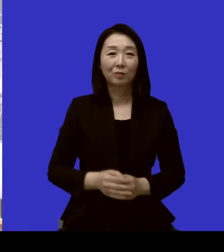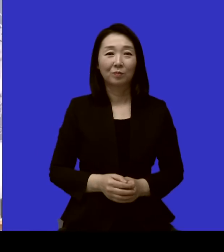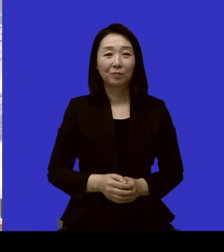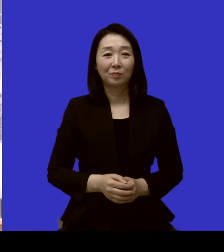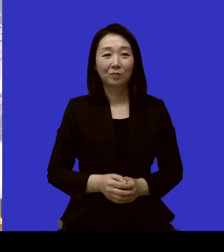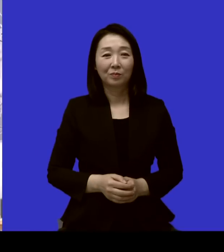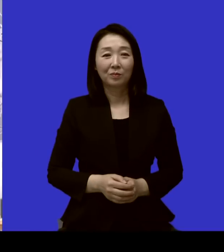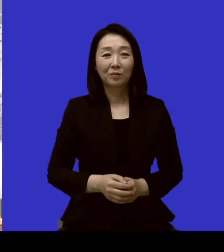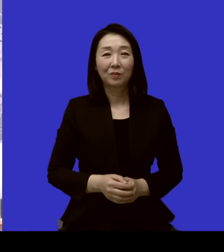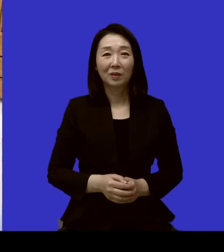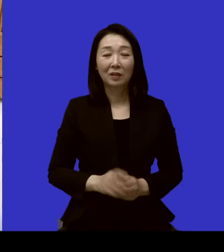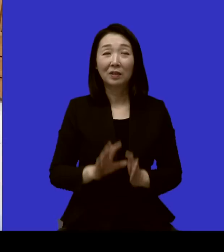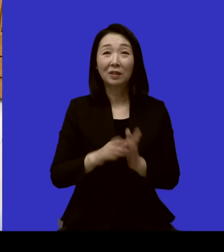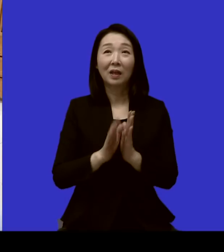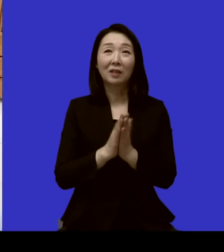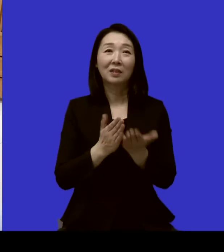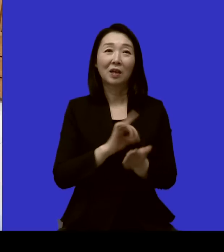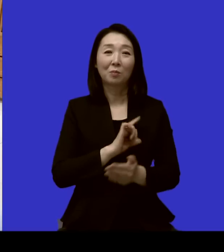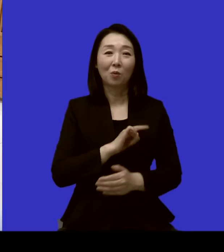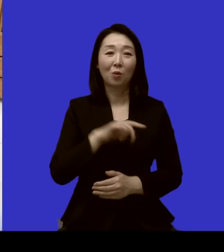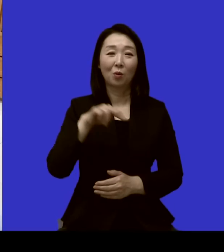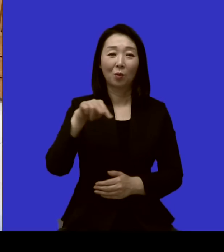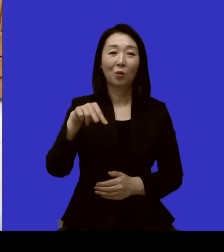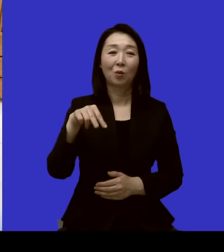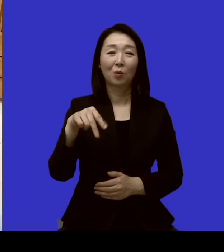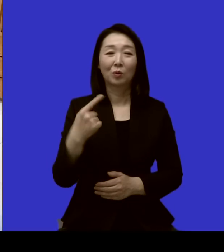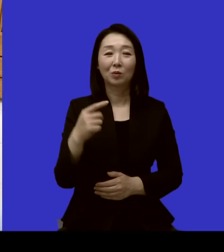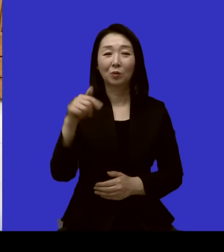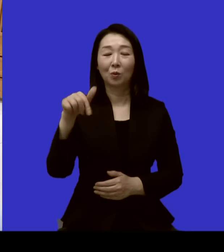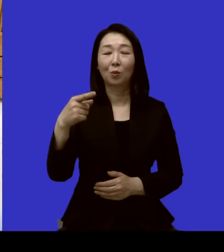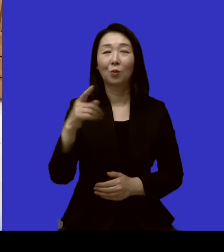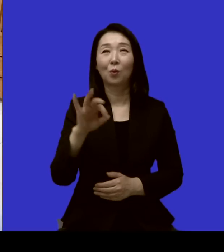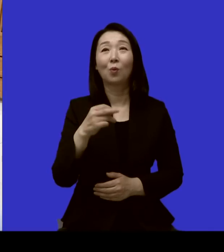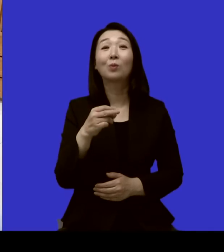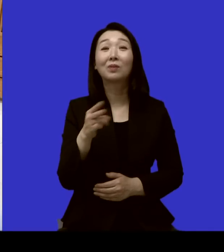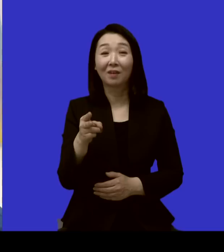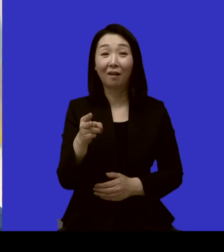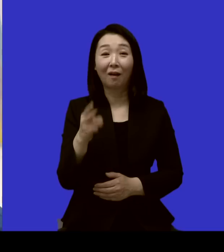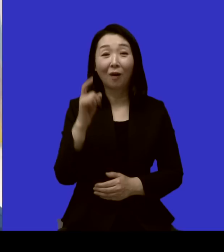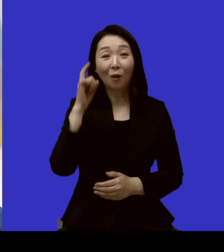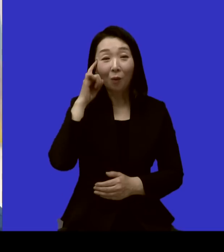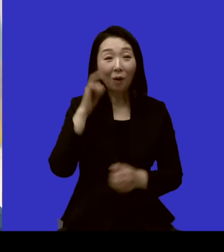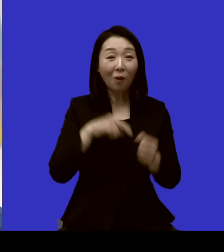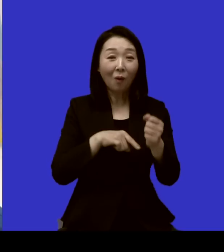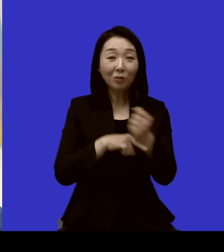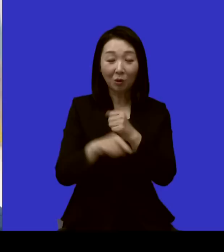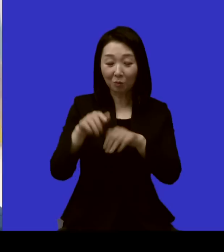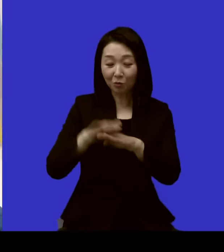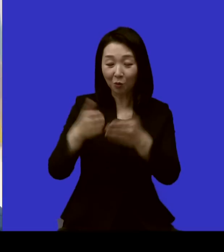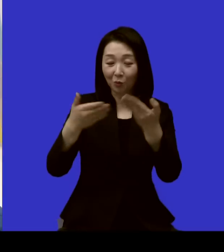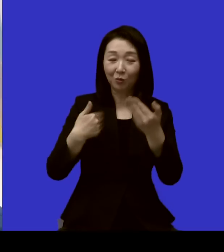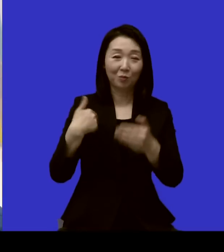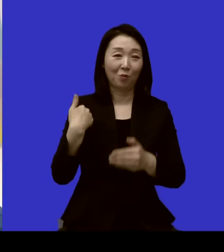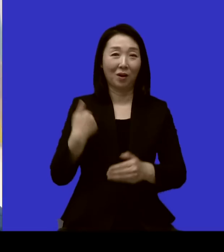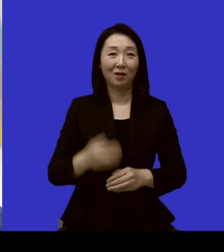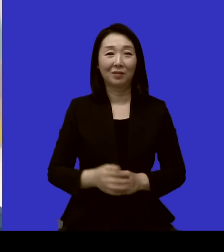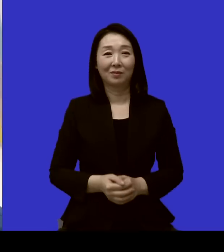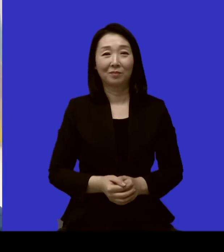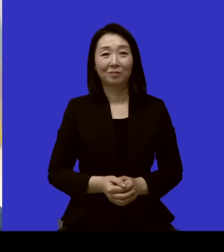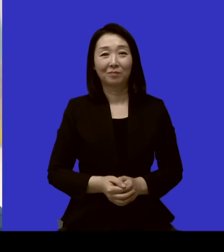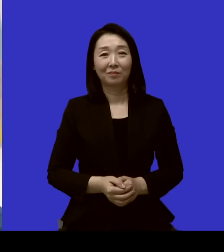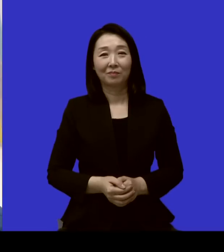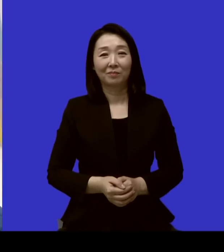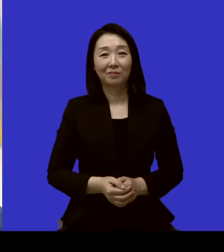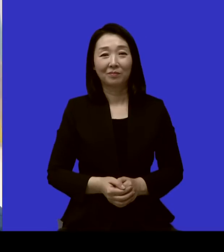그게 소공녀라는 책이었는데. 아 소공녀. 어. 왜 또 그 책을 예, 그게 왜 어떤 의미로 이렇게 주셨는지는 모르겠는데 예, 예.